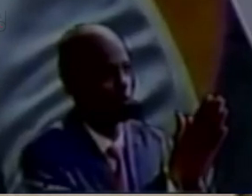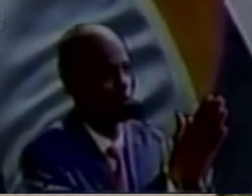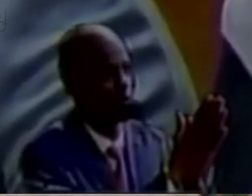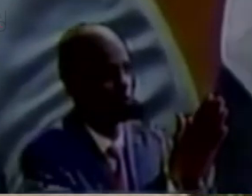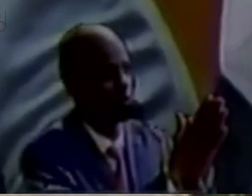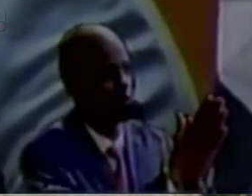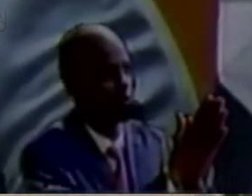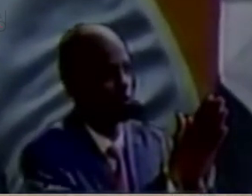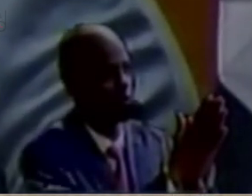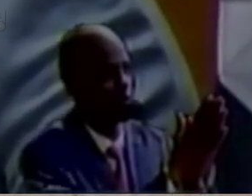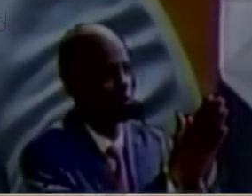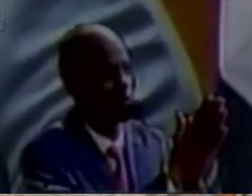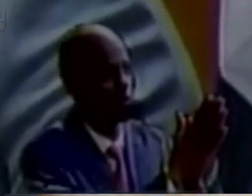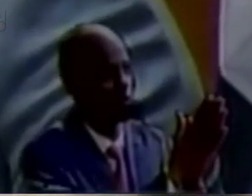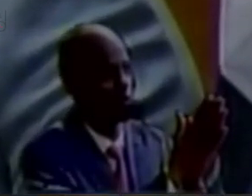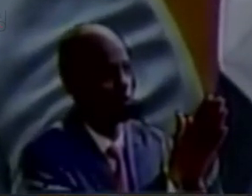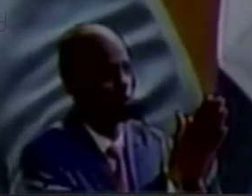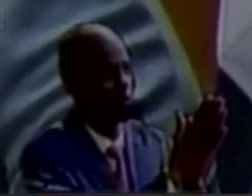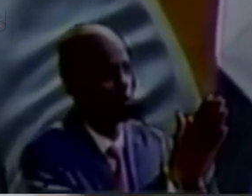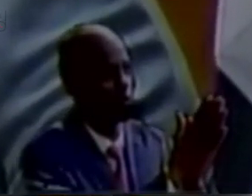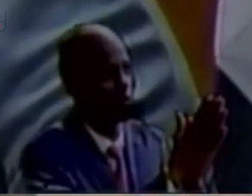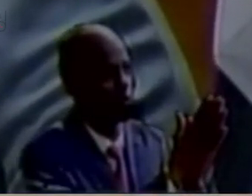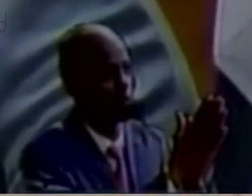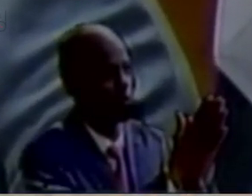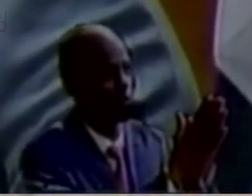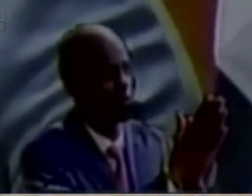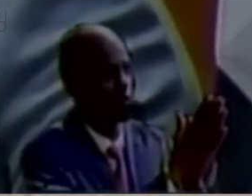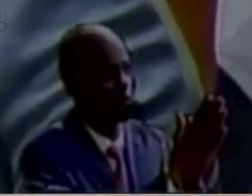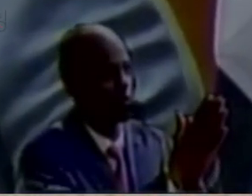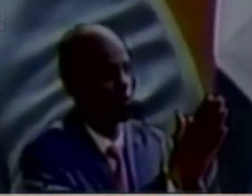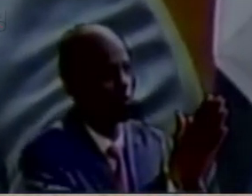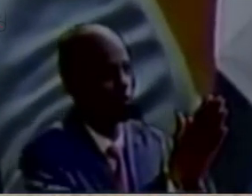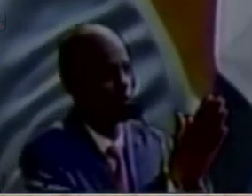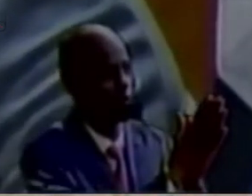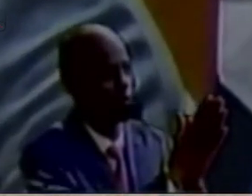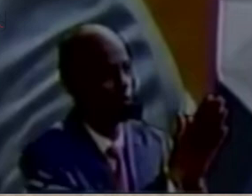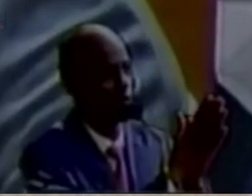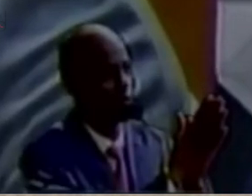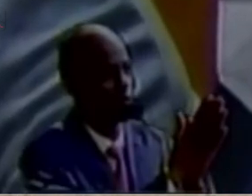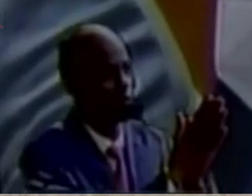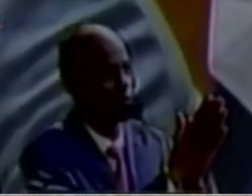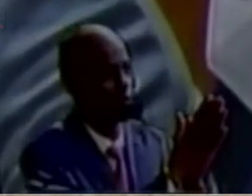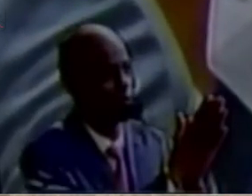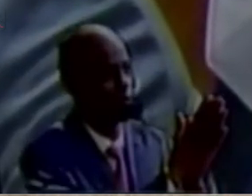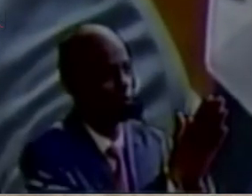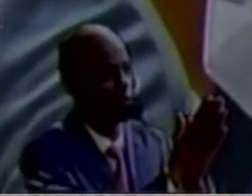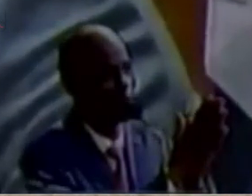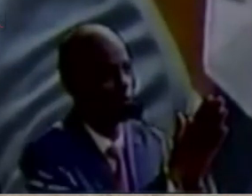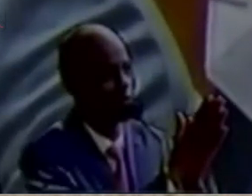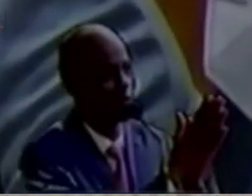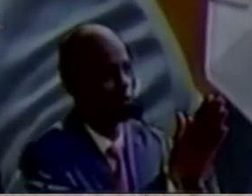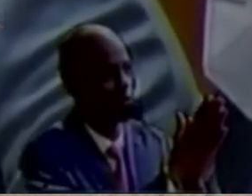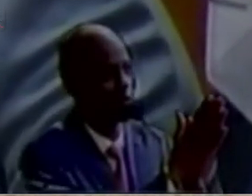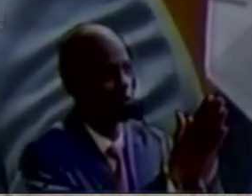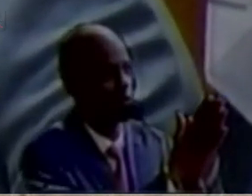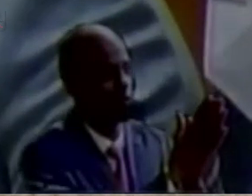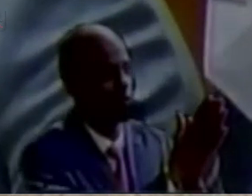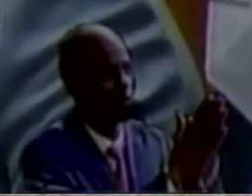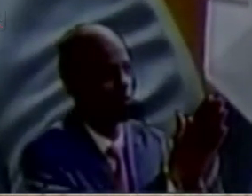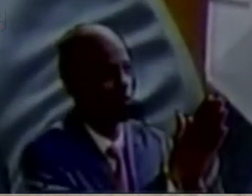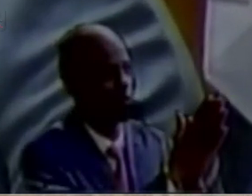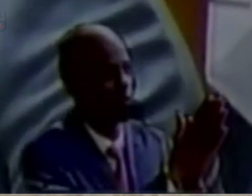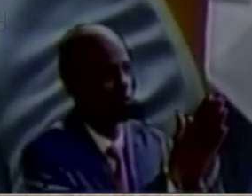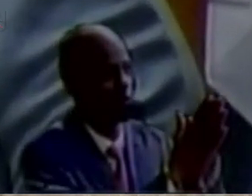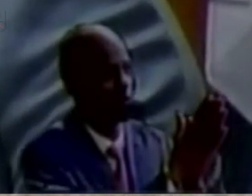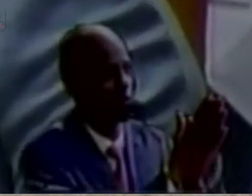soit sincère et complète. Le ministère de la Planification de la Coopération externe, qui coordonne ce travail,